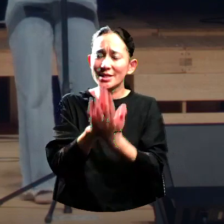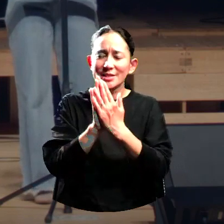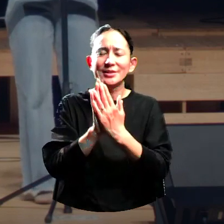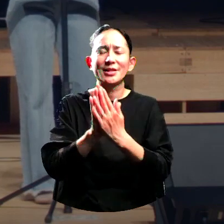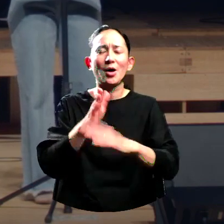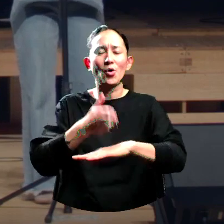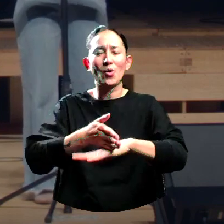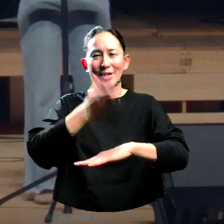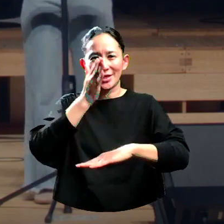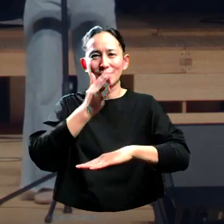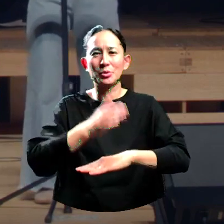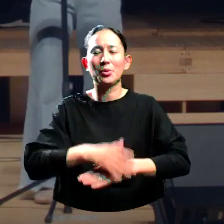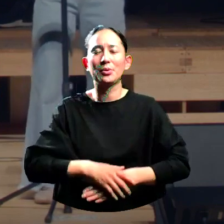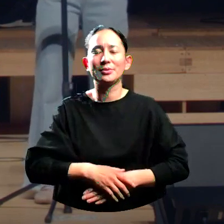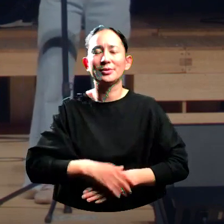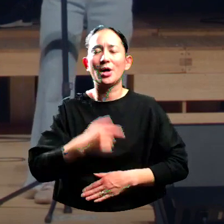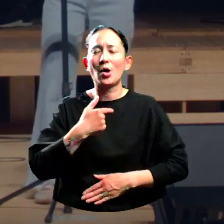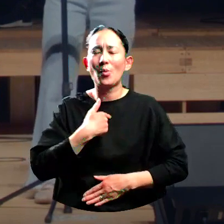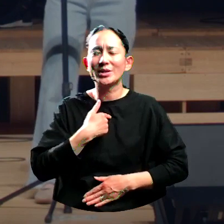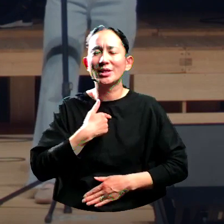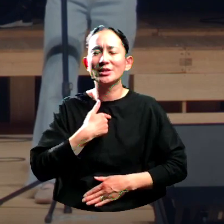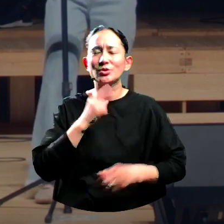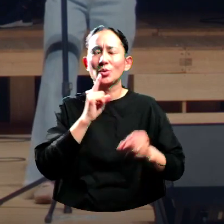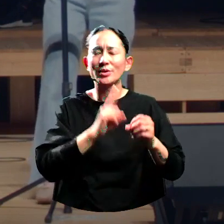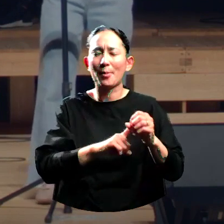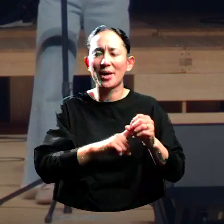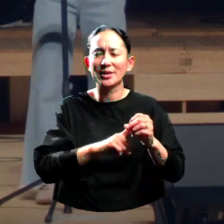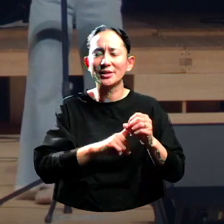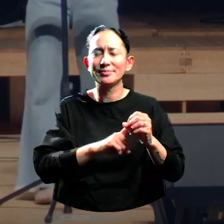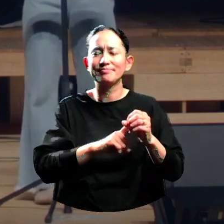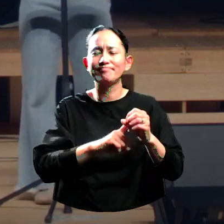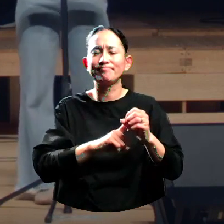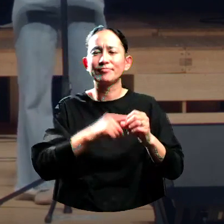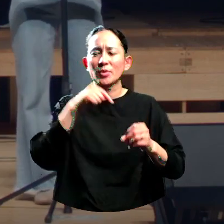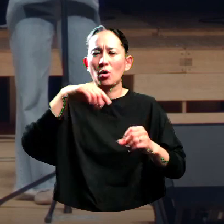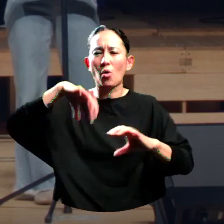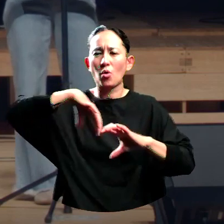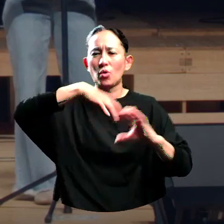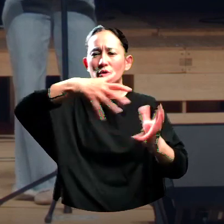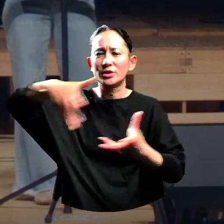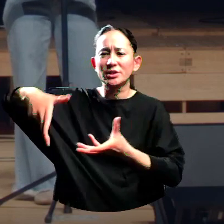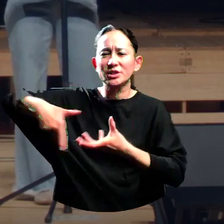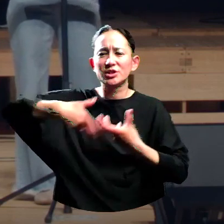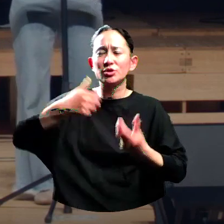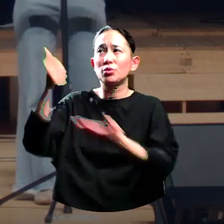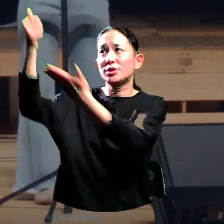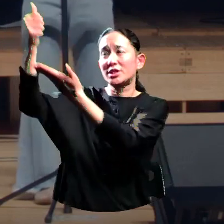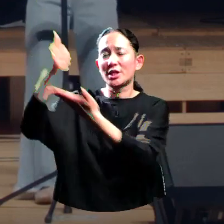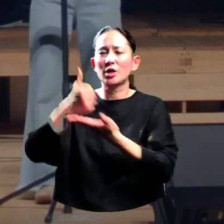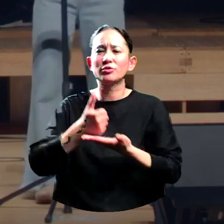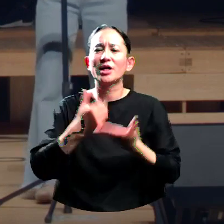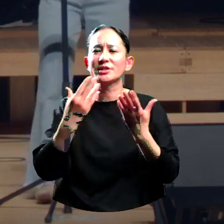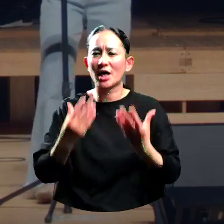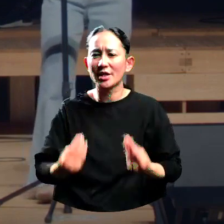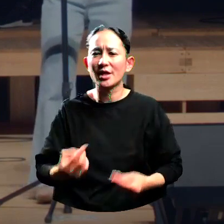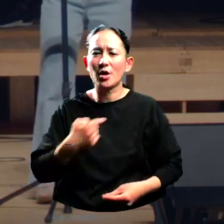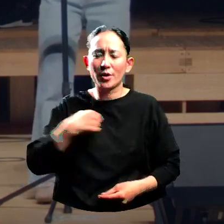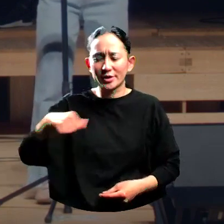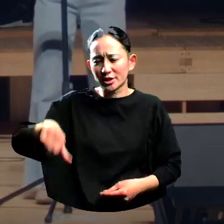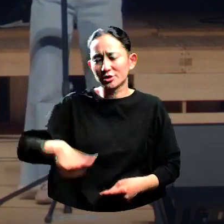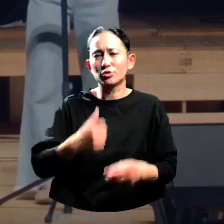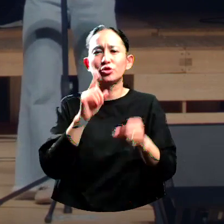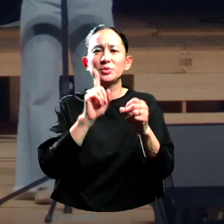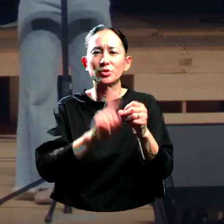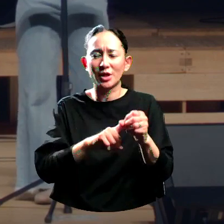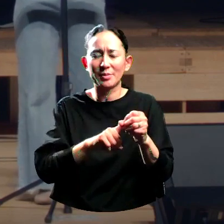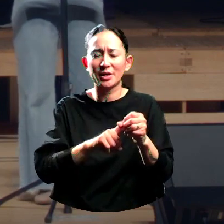とう、 イースターをありがとう、 私のために、 私のために、 この地上に来てくださり、 この地上に来てくださり、 私の罪のために、